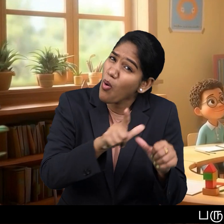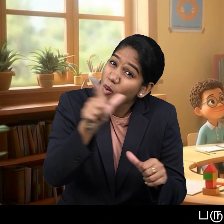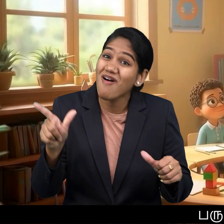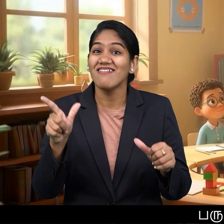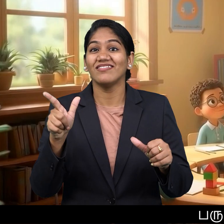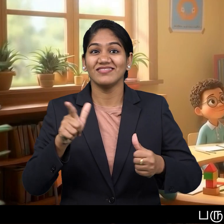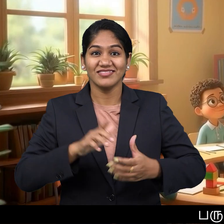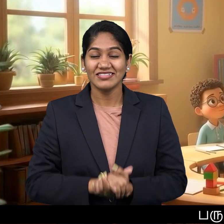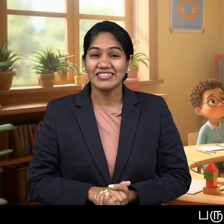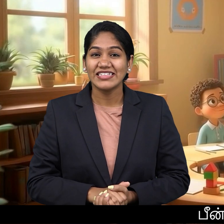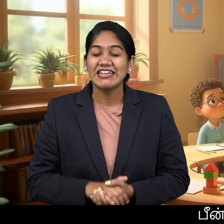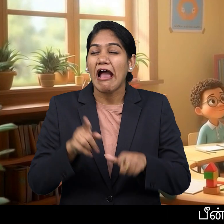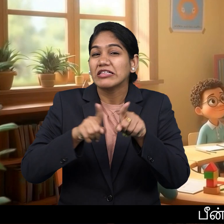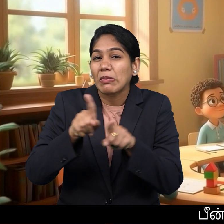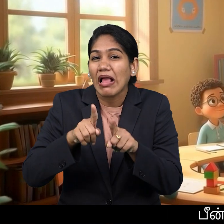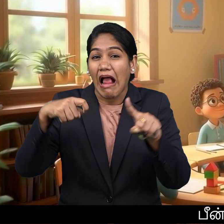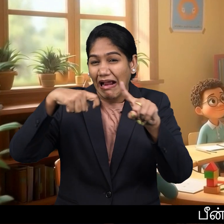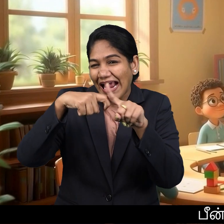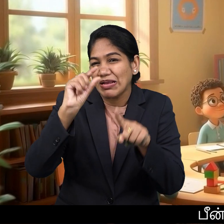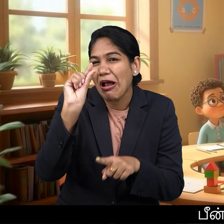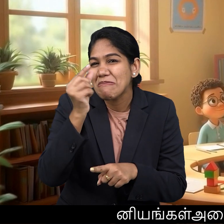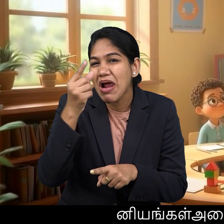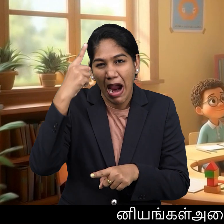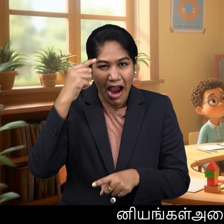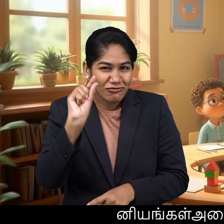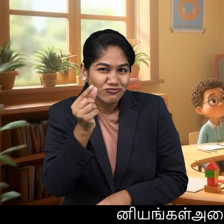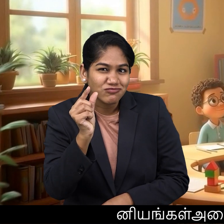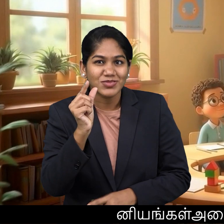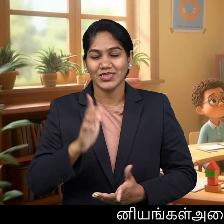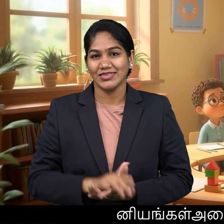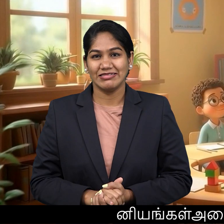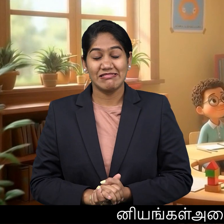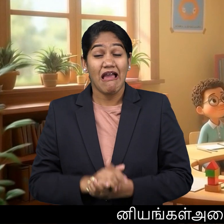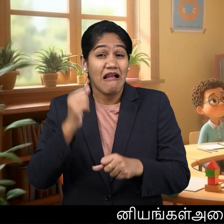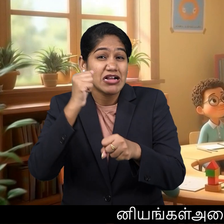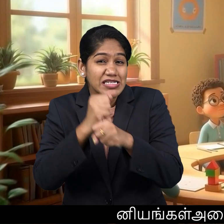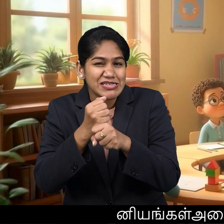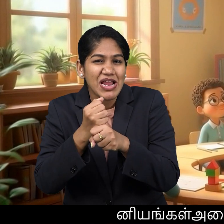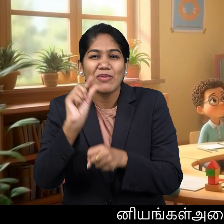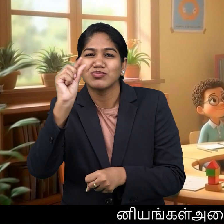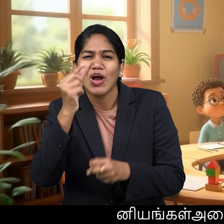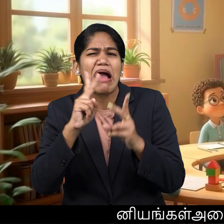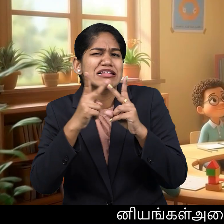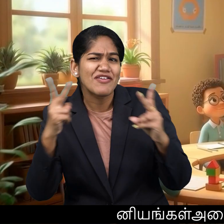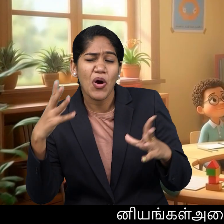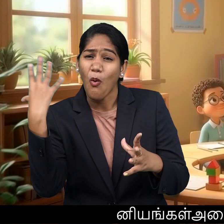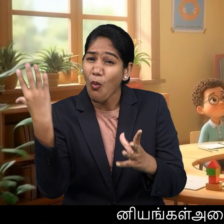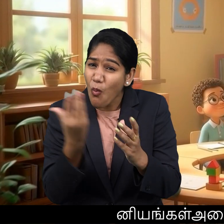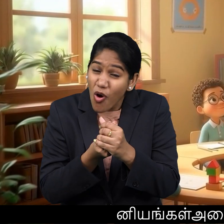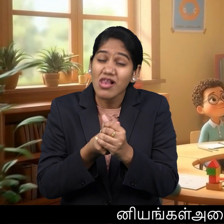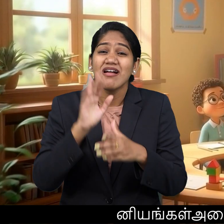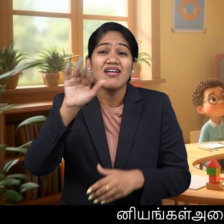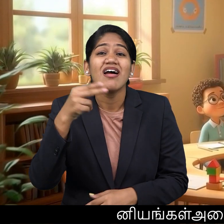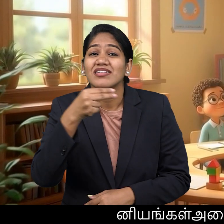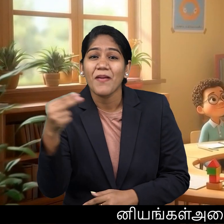தானியங்களையும் தருகின்றன. பருப்பு வகைகள், பீன்ஸ் மற்றும் தானியங்கள் அனைத்தும் பருப்பு வகைகள்